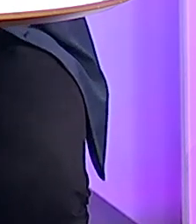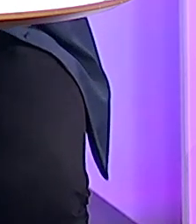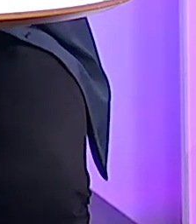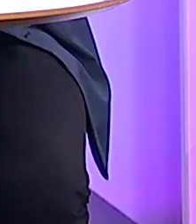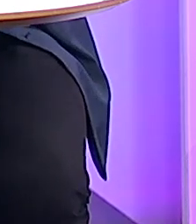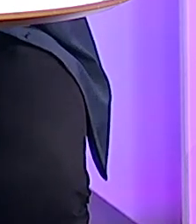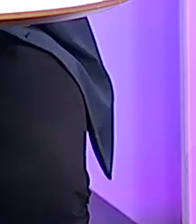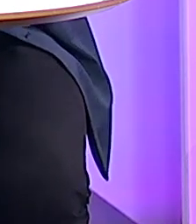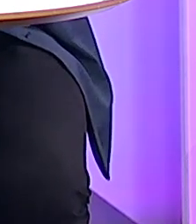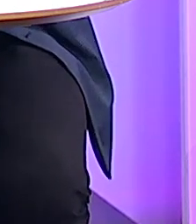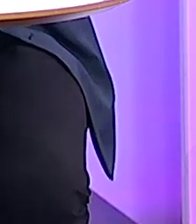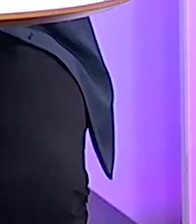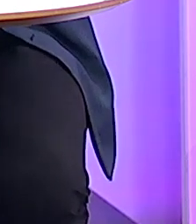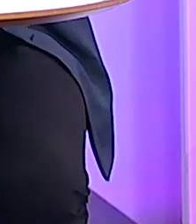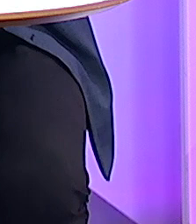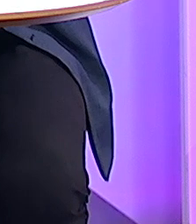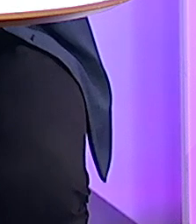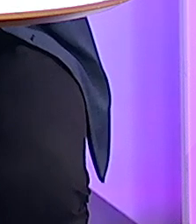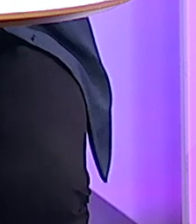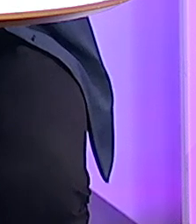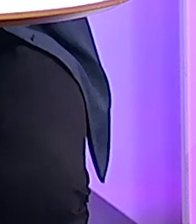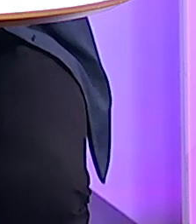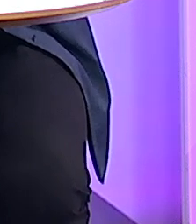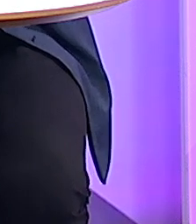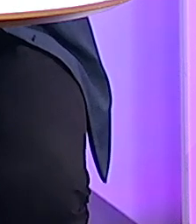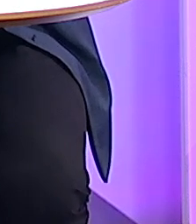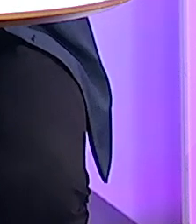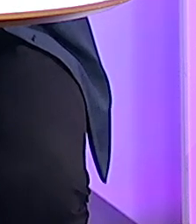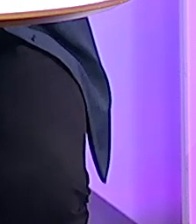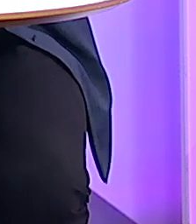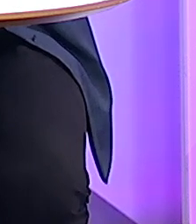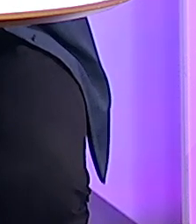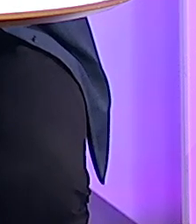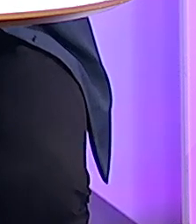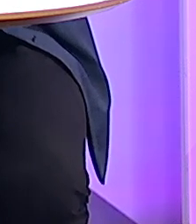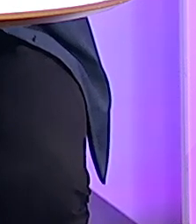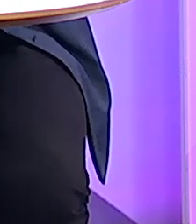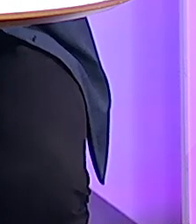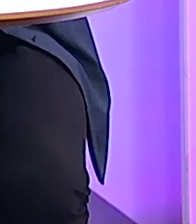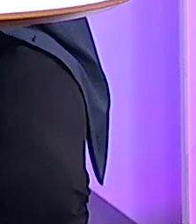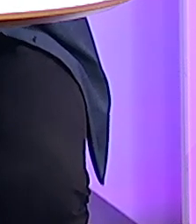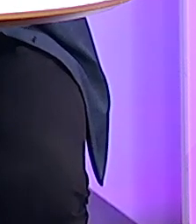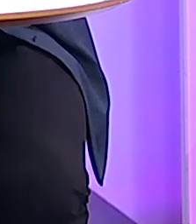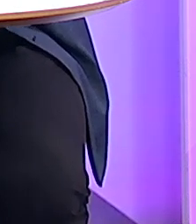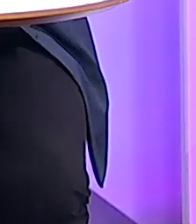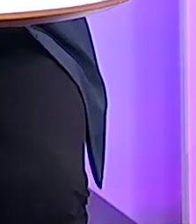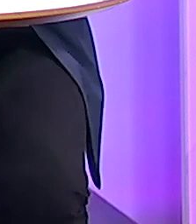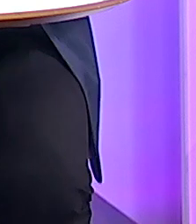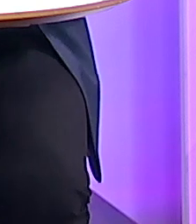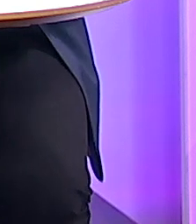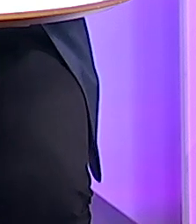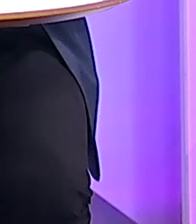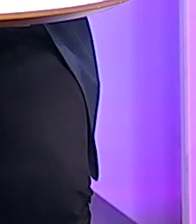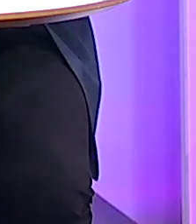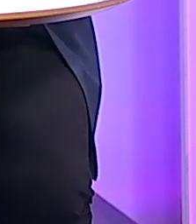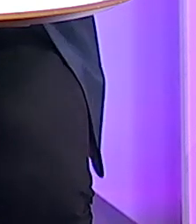program ini berjalan secara lancar dan ia patutnya mendapat kerjasama yang baik antara semua pihak. Dan